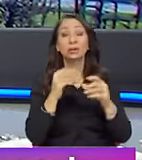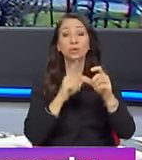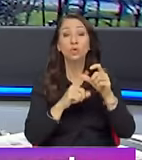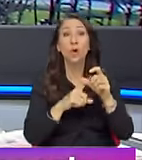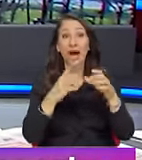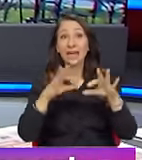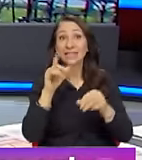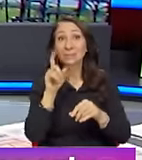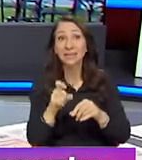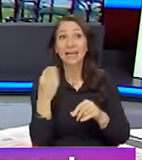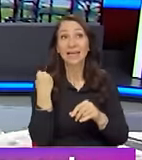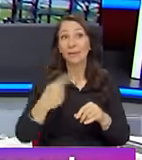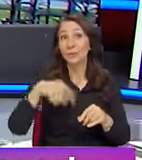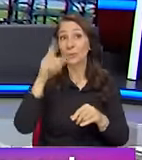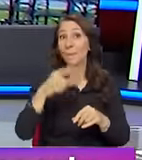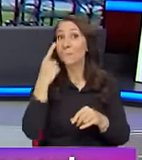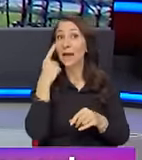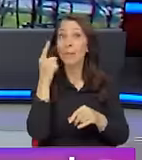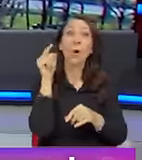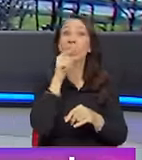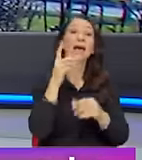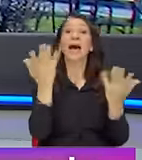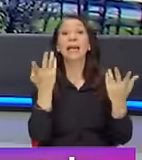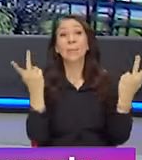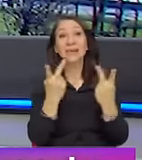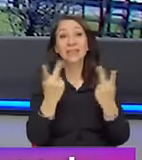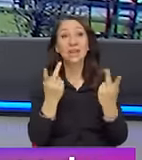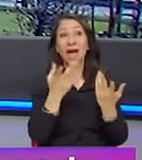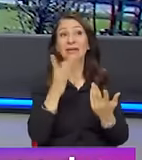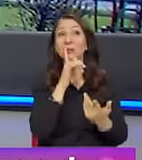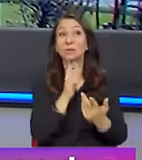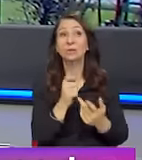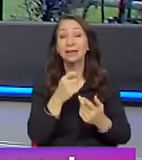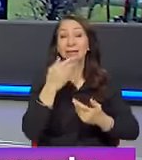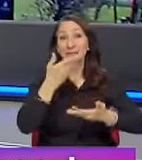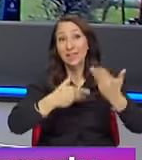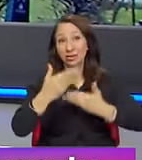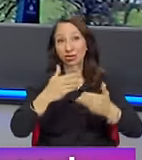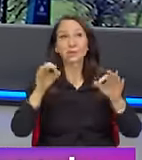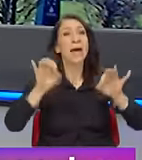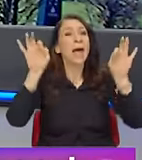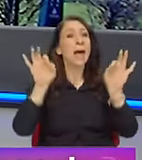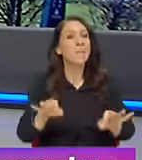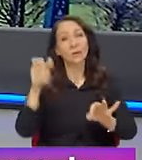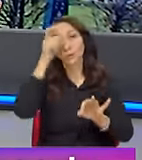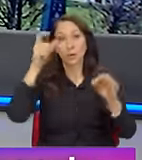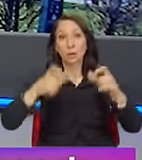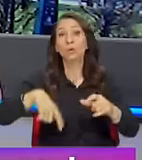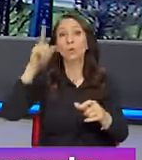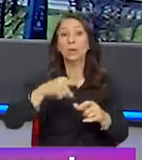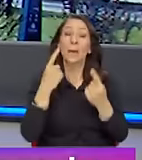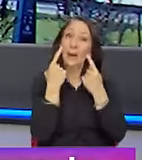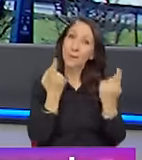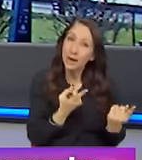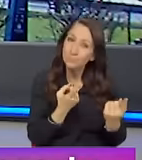Çukurova hazır mı acaba? Yeni günde bakalım oradan hangi mesajlar, hangi vaatler yükselecek? Şimdi hemen Türkiye'nin gündemine bir